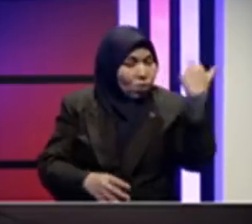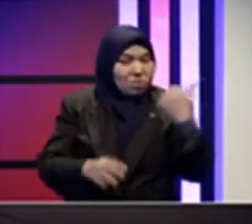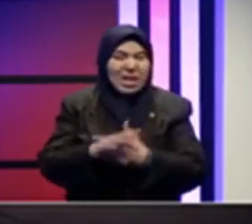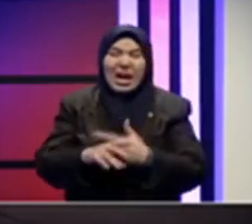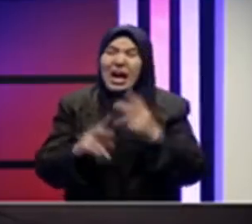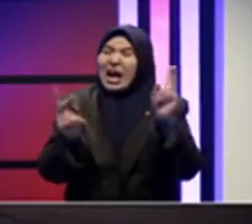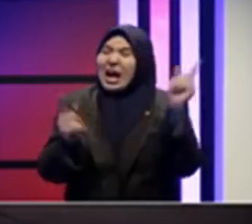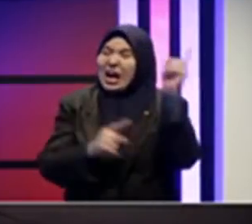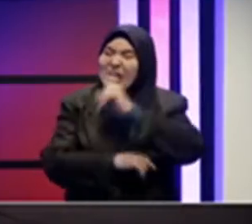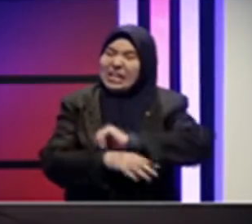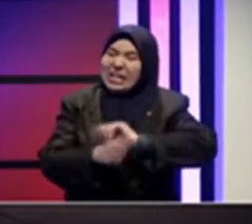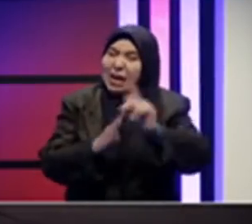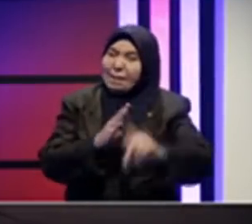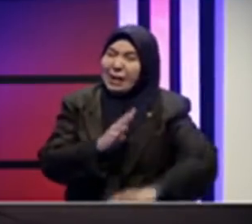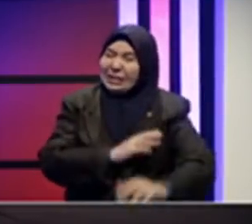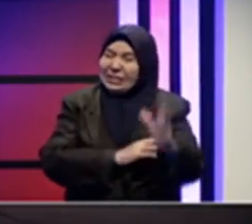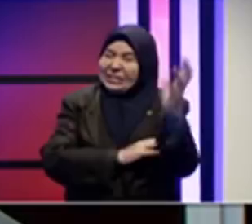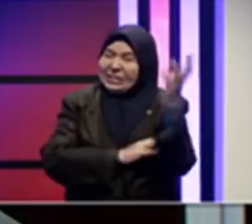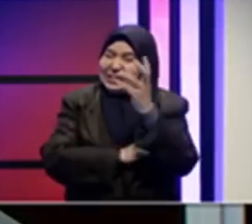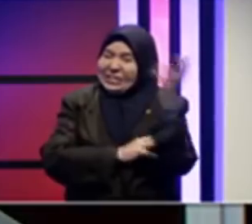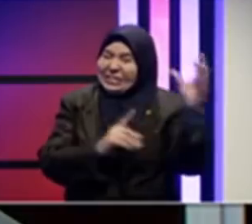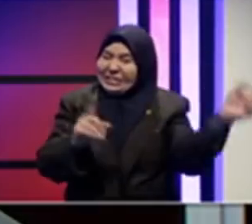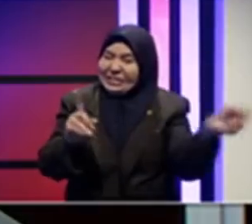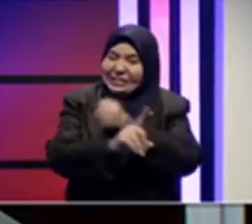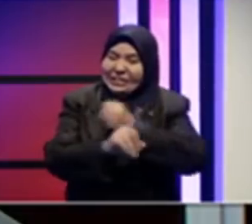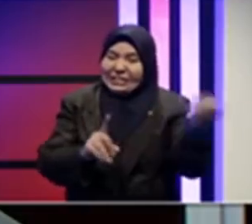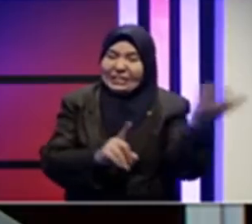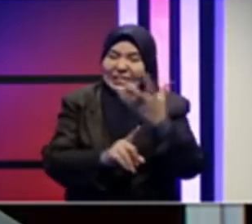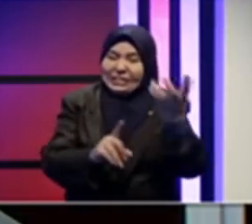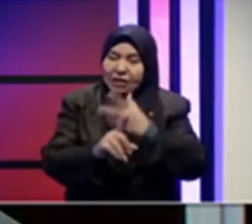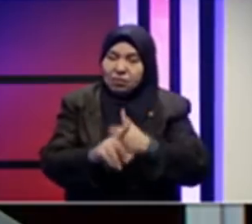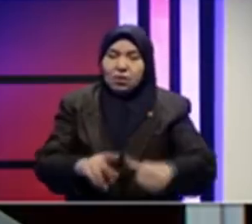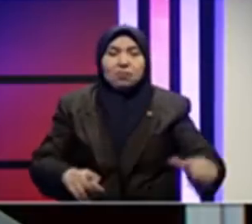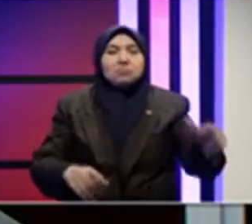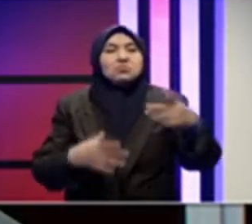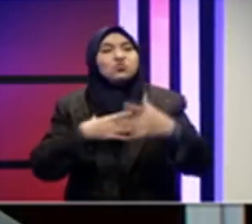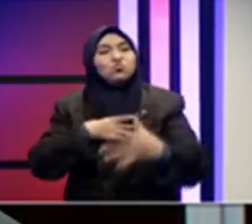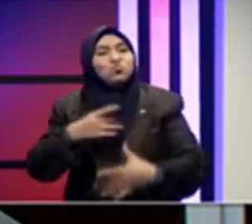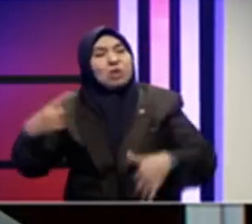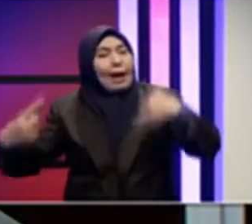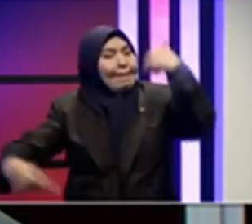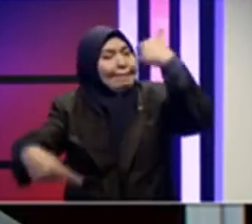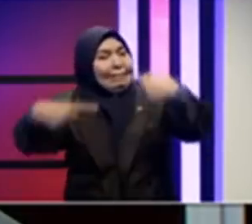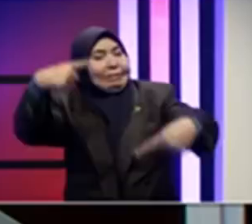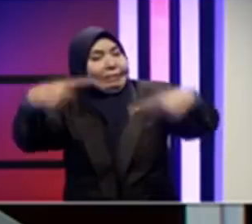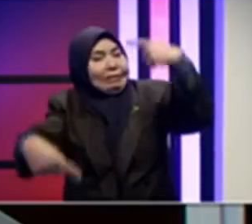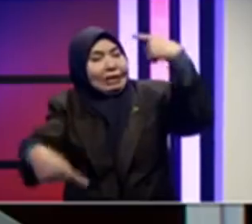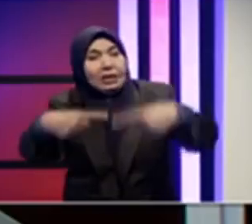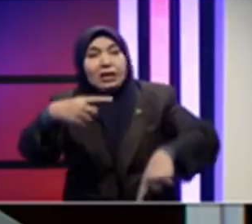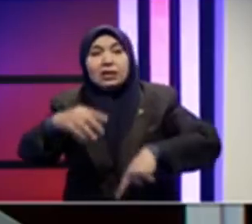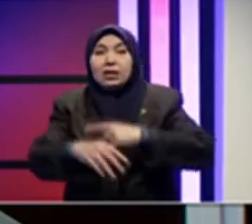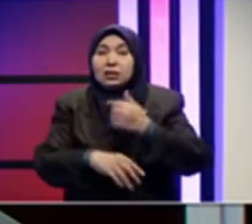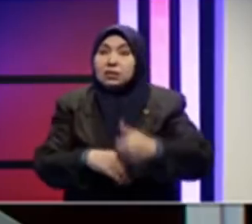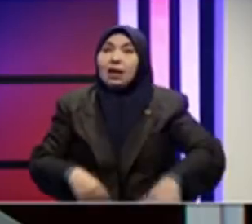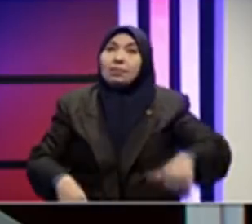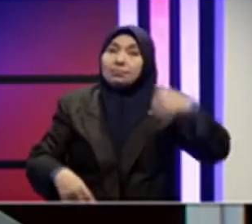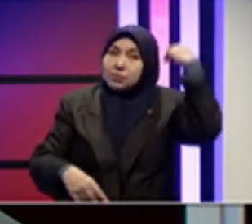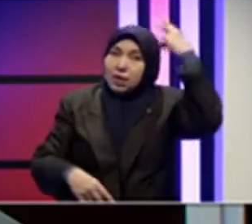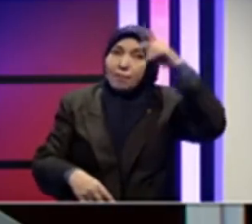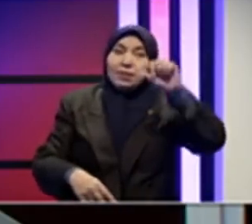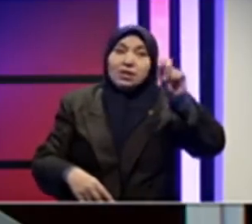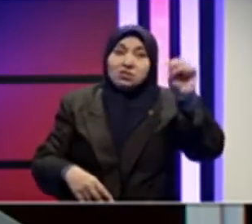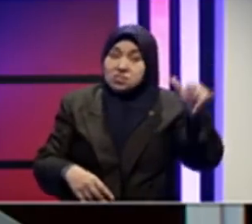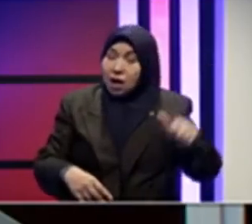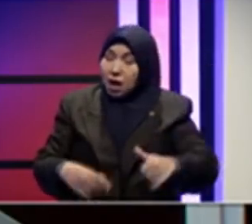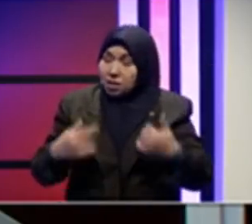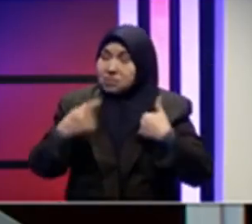pada hari kiamat. Apakah cirinya? Fakhtalafal ahzab. Mereka suka berselisih tentang status Nabi Isa. Mereka menyatakan Nabi